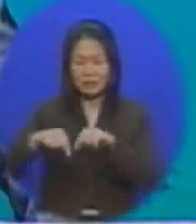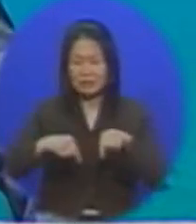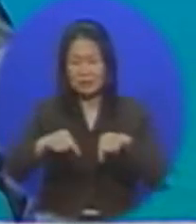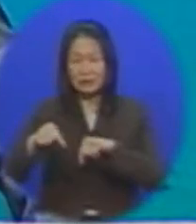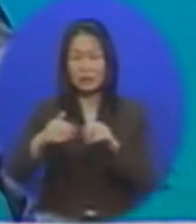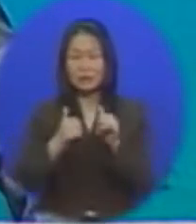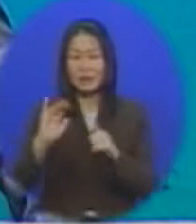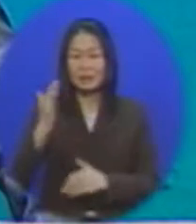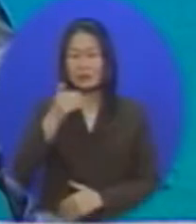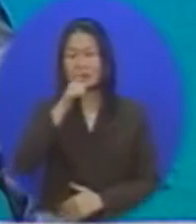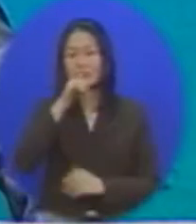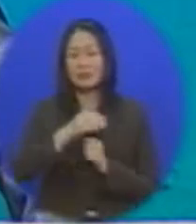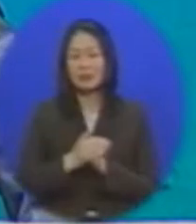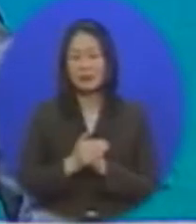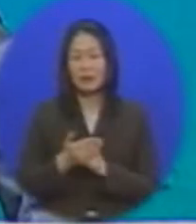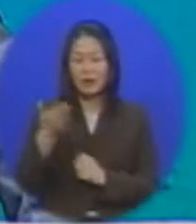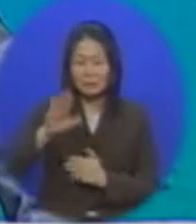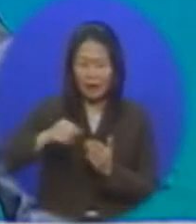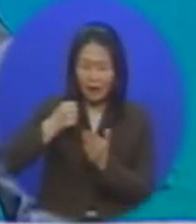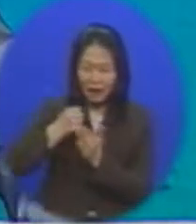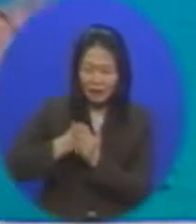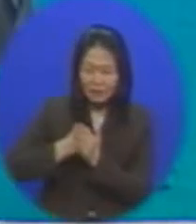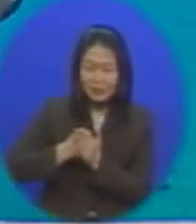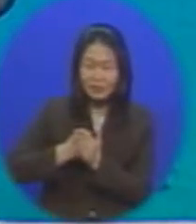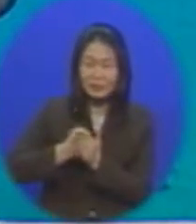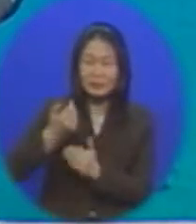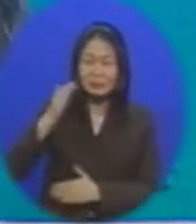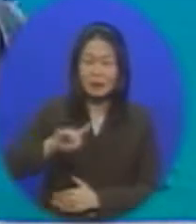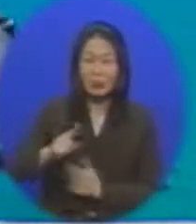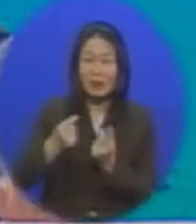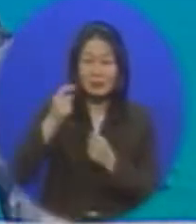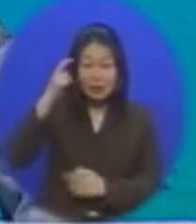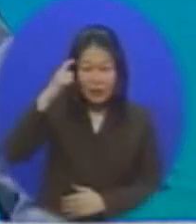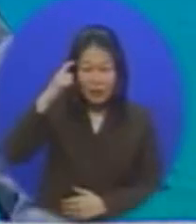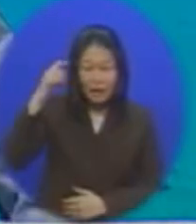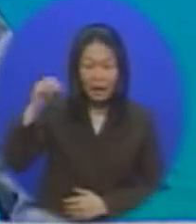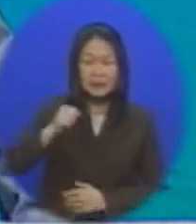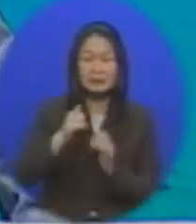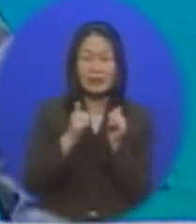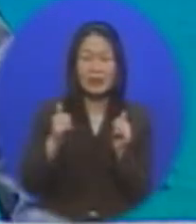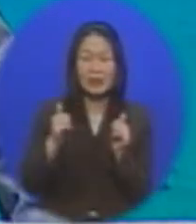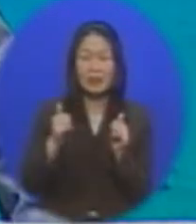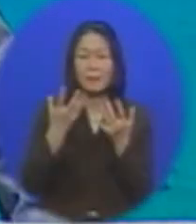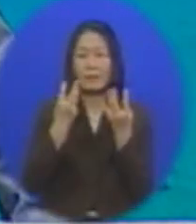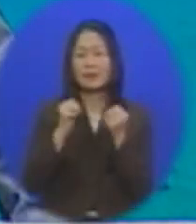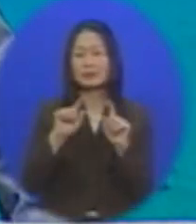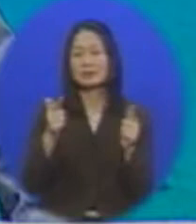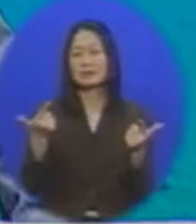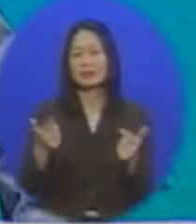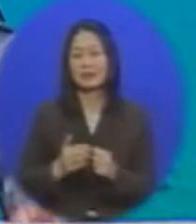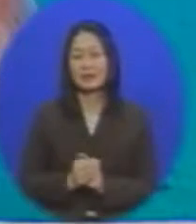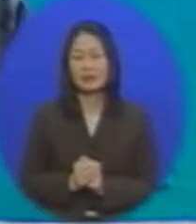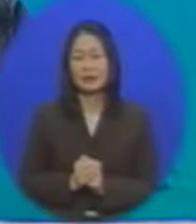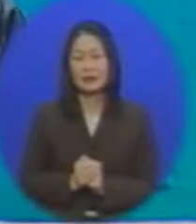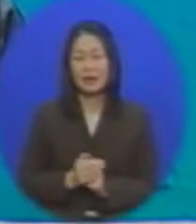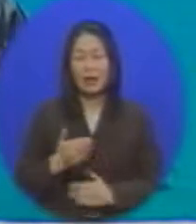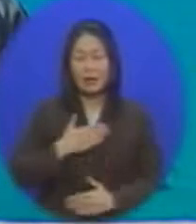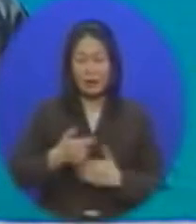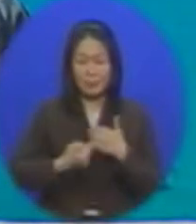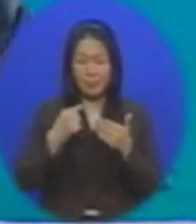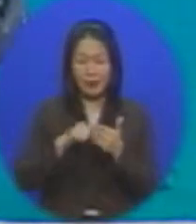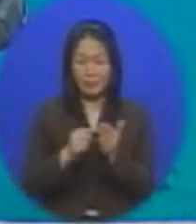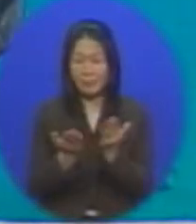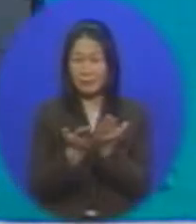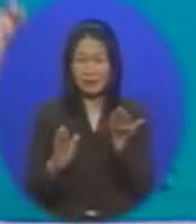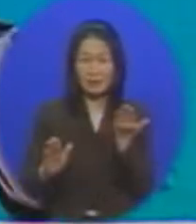안타깝게도 교회 지도자들 중에 그런 의식을 진짜 가지고 있는분이 쉽지 않아요 내 마음에 맞지